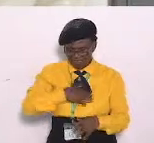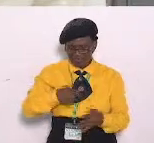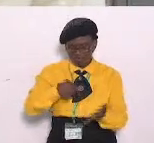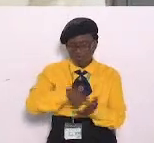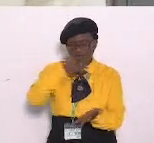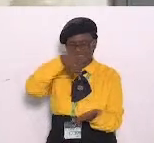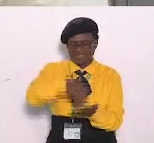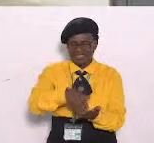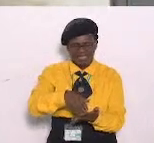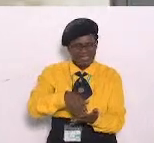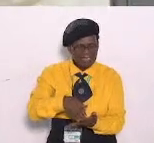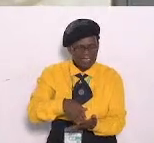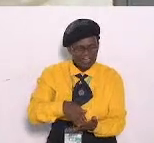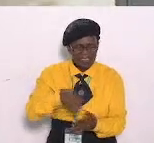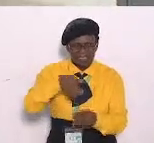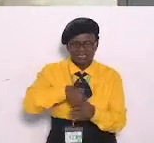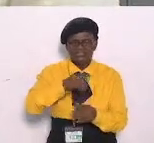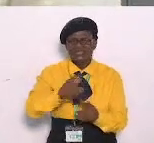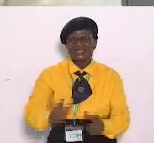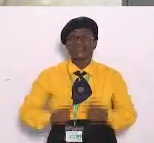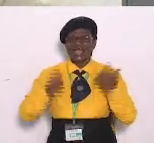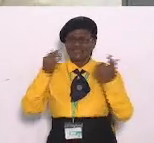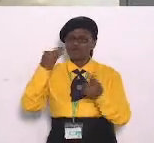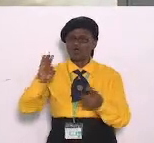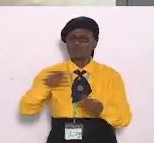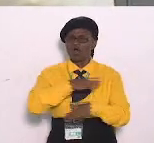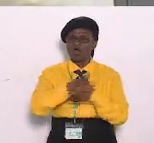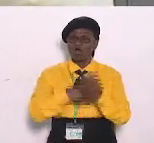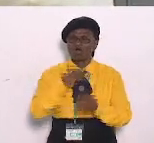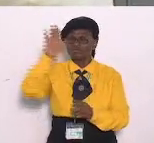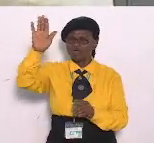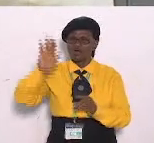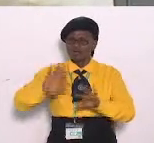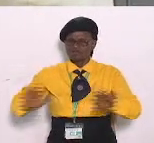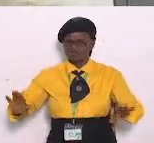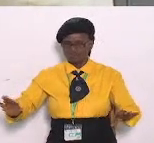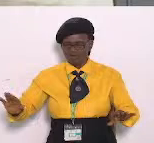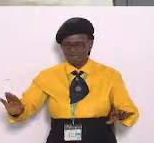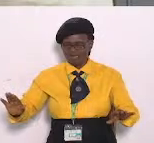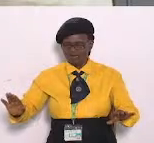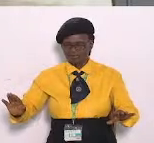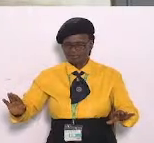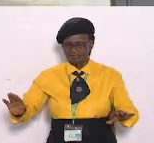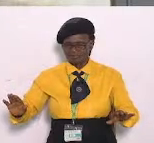s'il vous plaît une fois encore dans la vie de tous tes